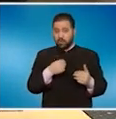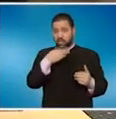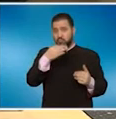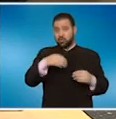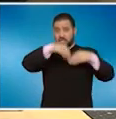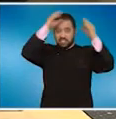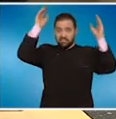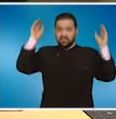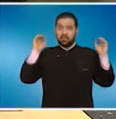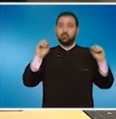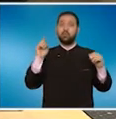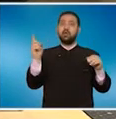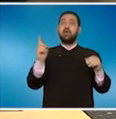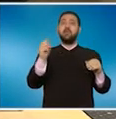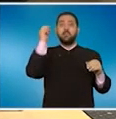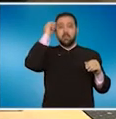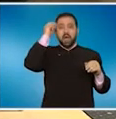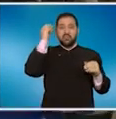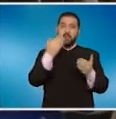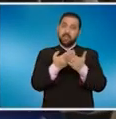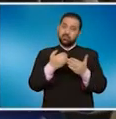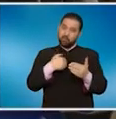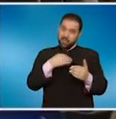mine, spune Sfântul Pavel, iată, smerindu-se și pentru mine.